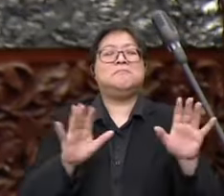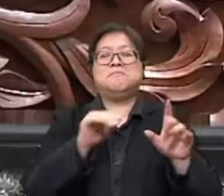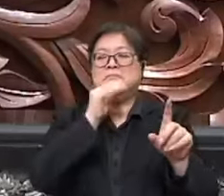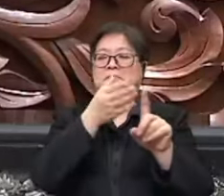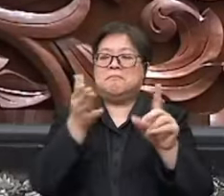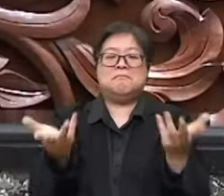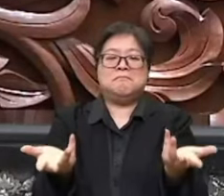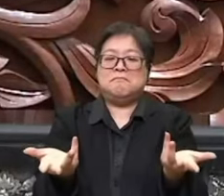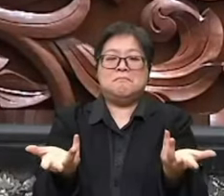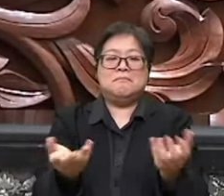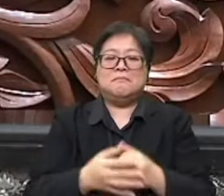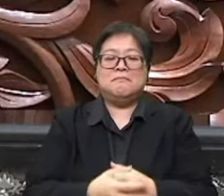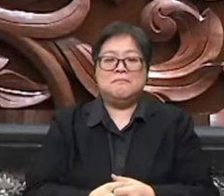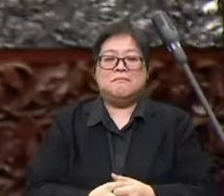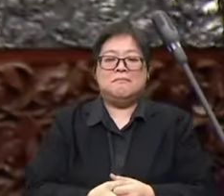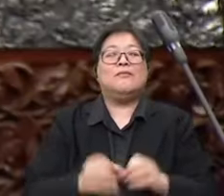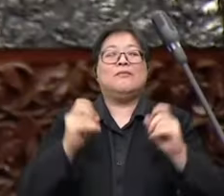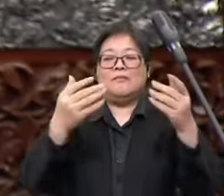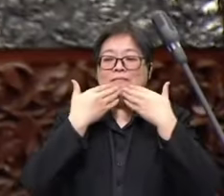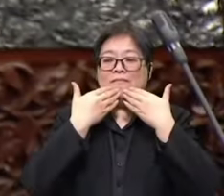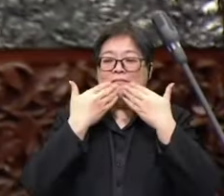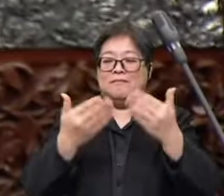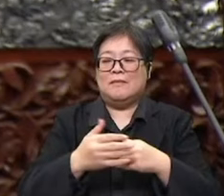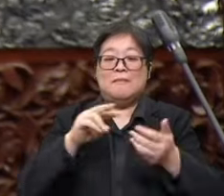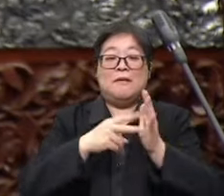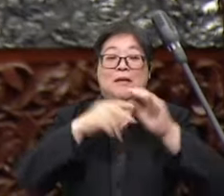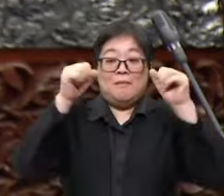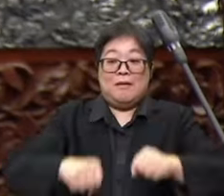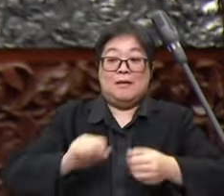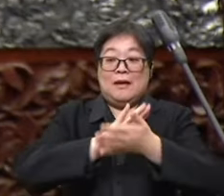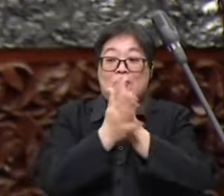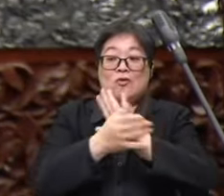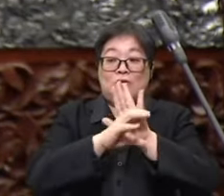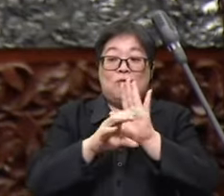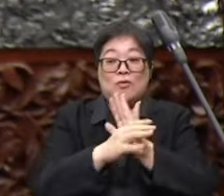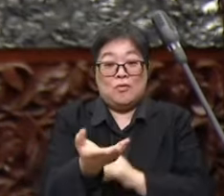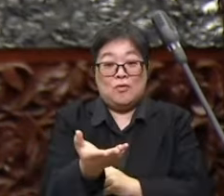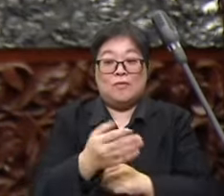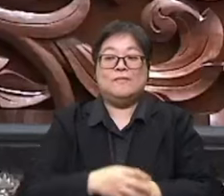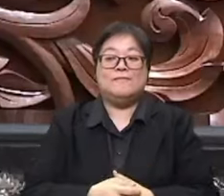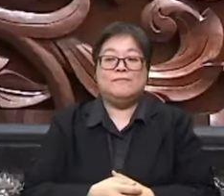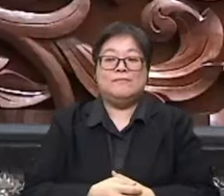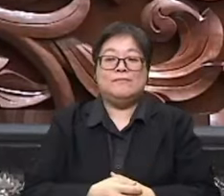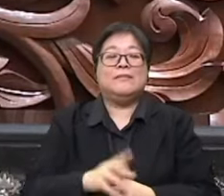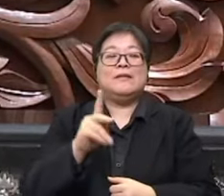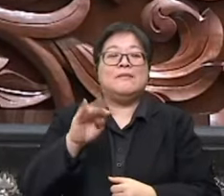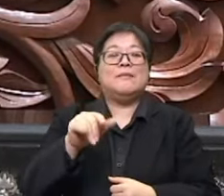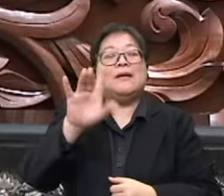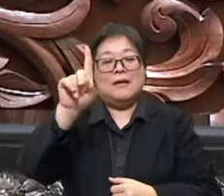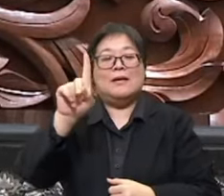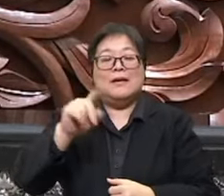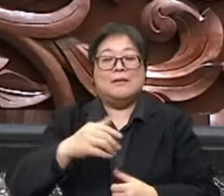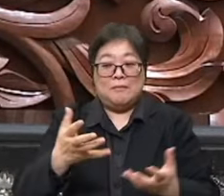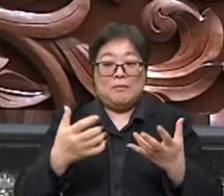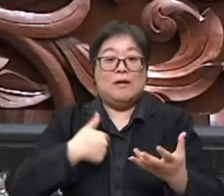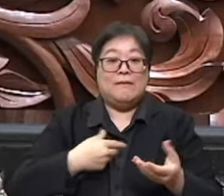Oh, tidak melanggar. Baik. Okey, terima kasih. Bermakna boleh jadi contohlah. Ya, Pak Speaker. Kena tangan mahu satu saya dapat. Ada,